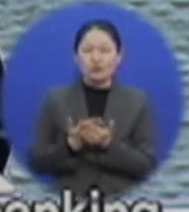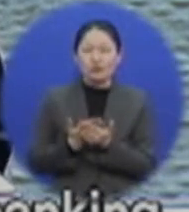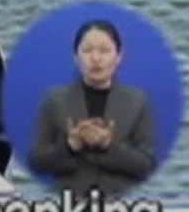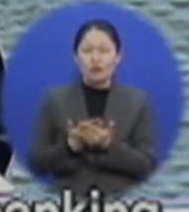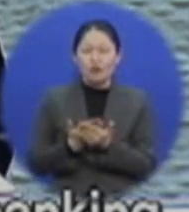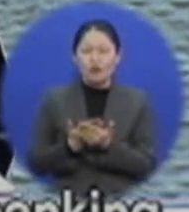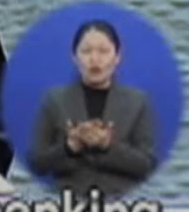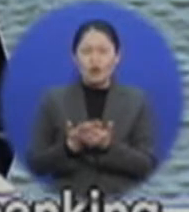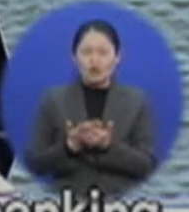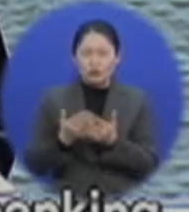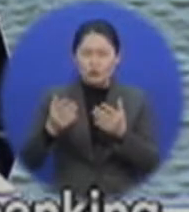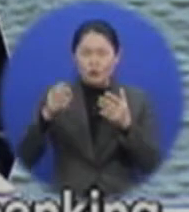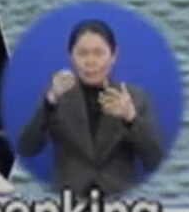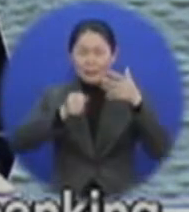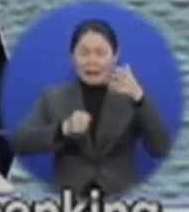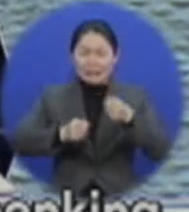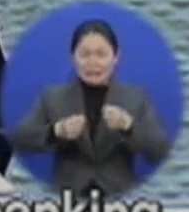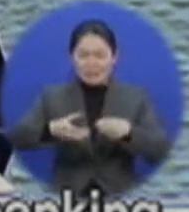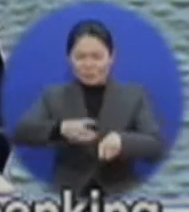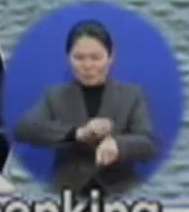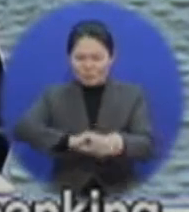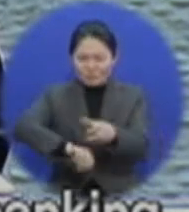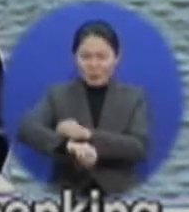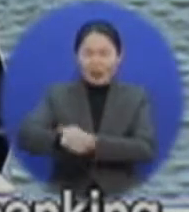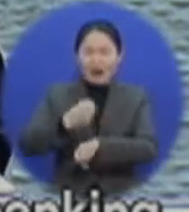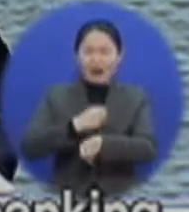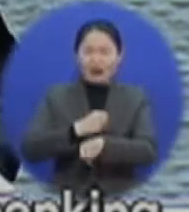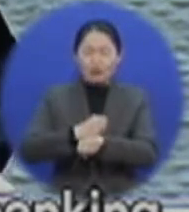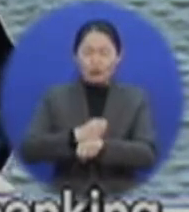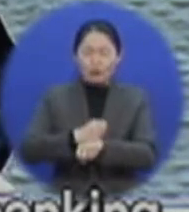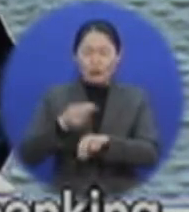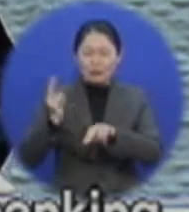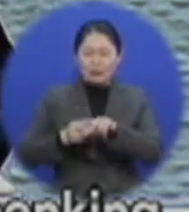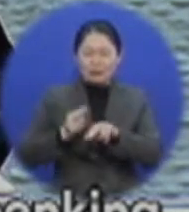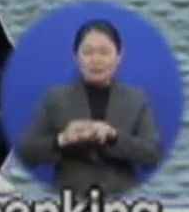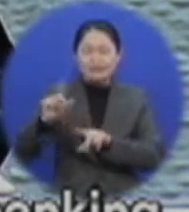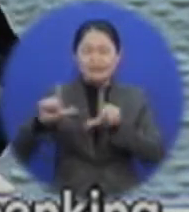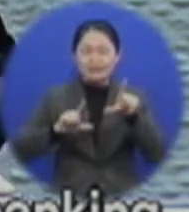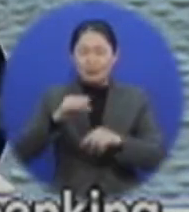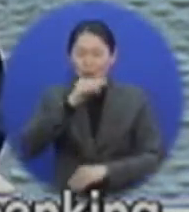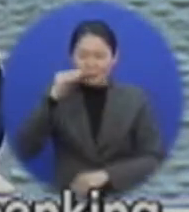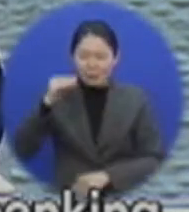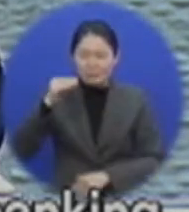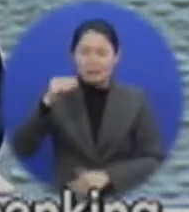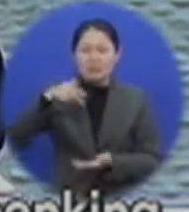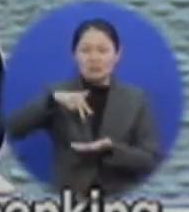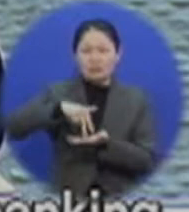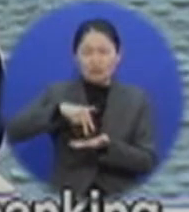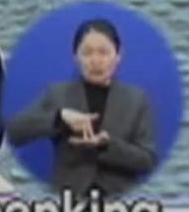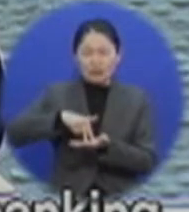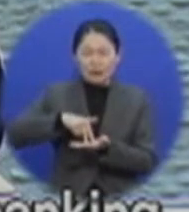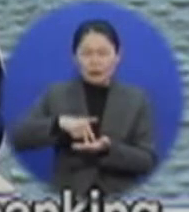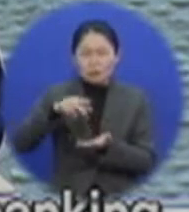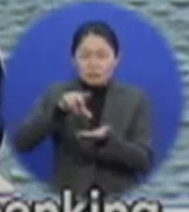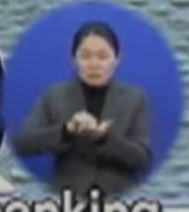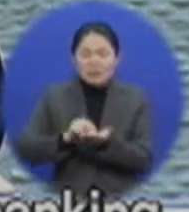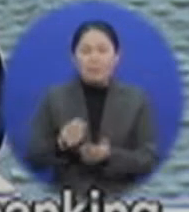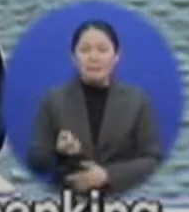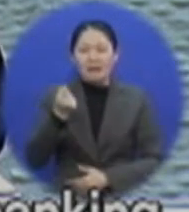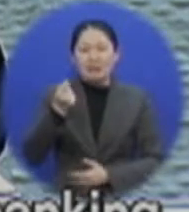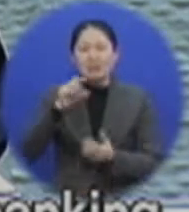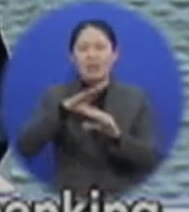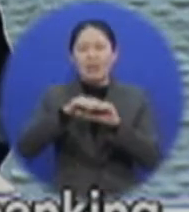걷어 부치고 아주 매 맞을 자세를 바로 하는 것이 오히려 문제를 빨리 해결하는 길입니다